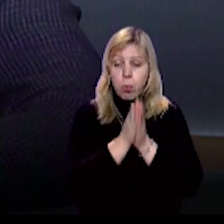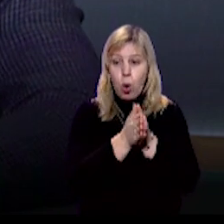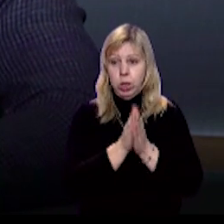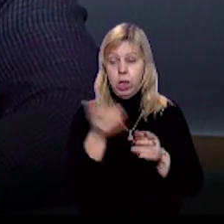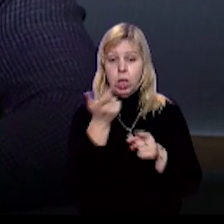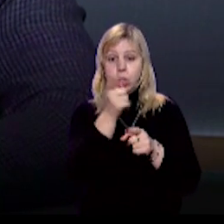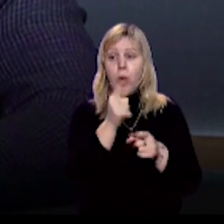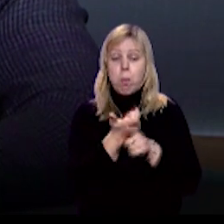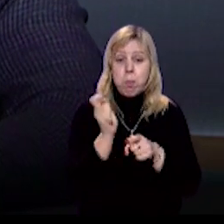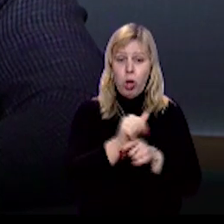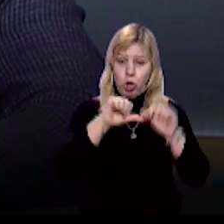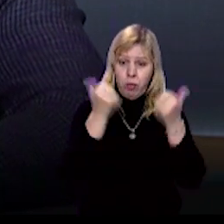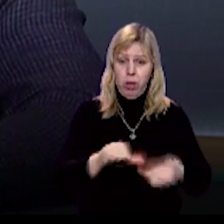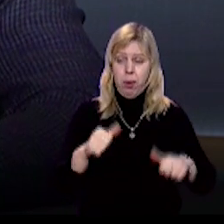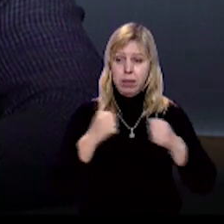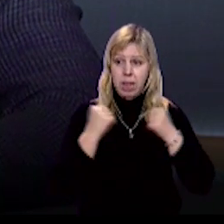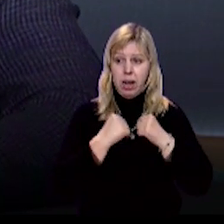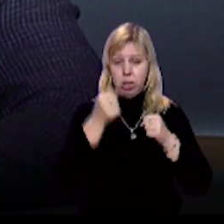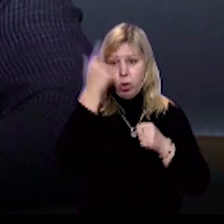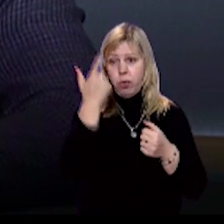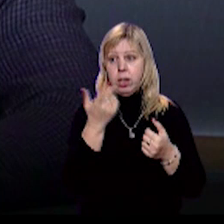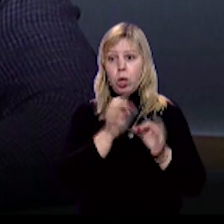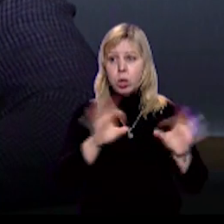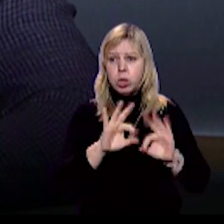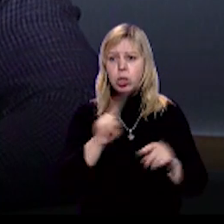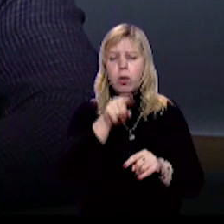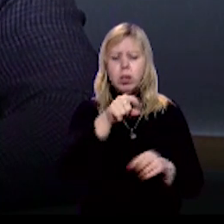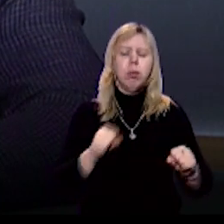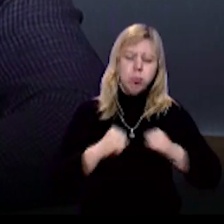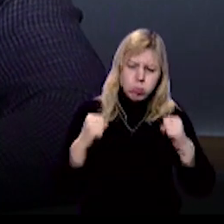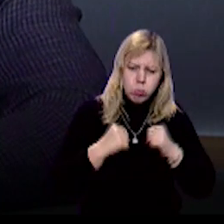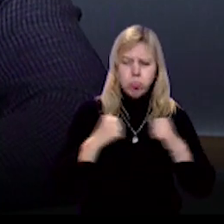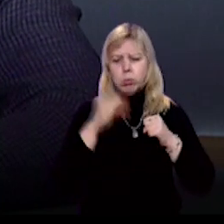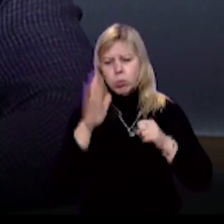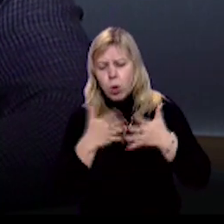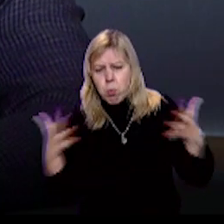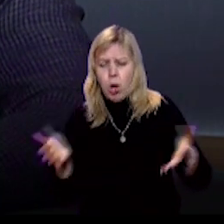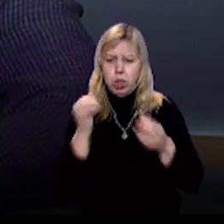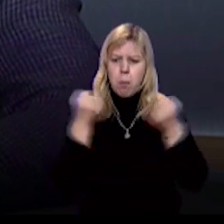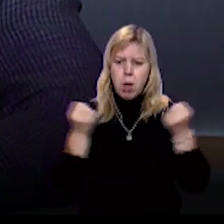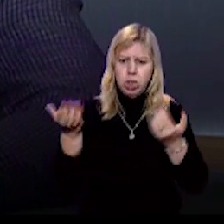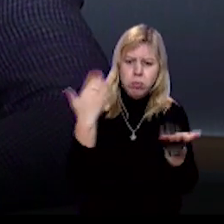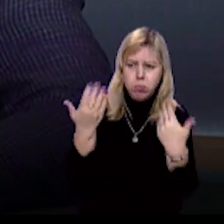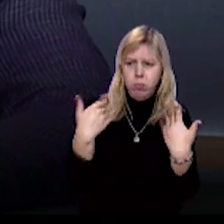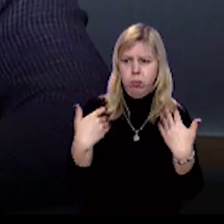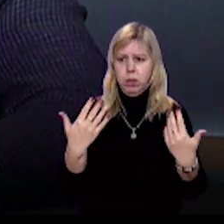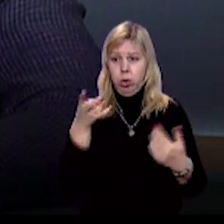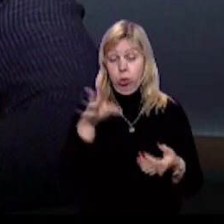ти більше оформляли. Словаки десь розказують, що вони там стараються, вони будуть більше машин пропускати,